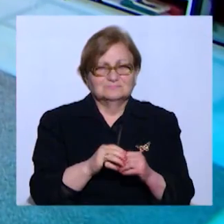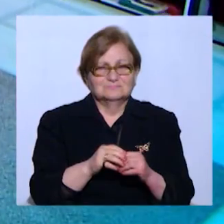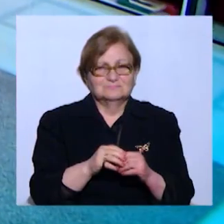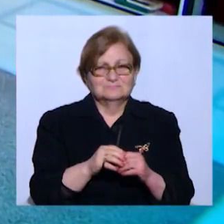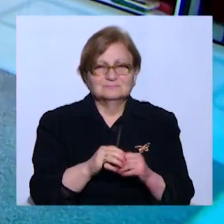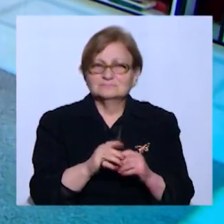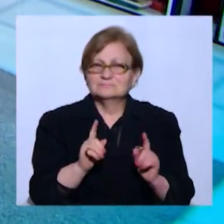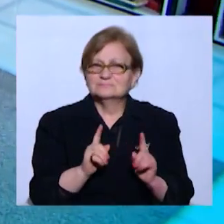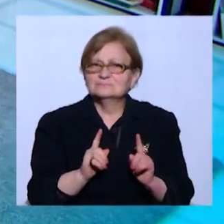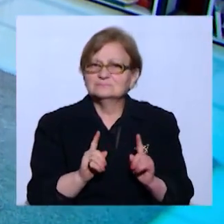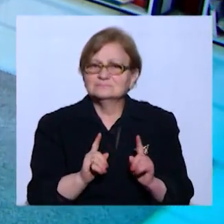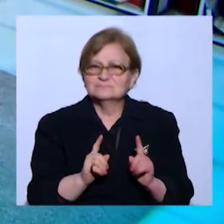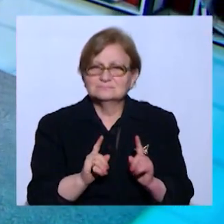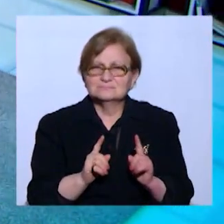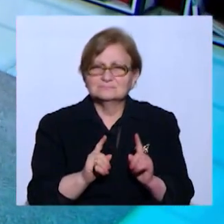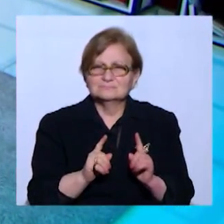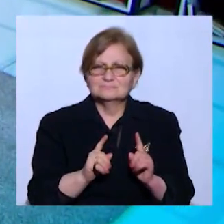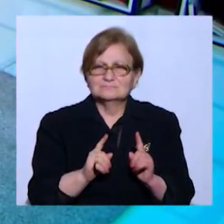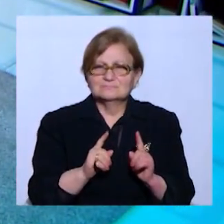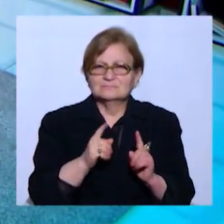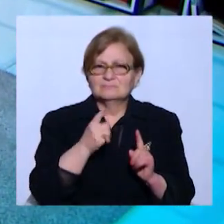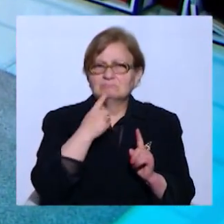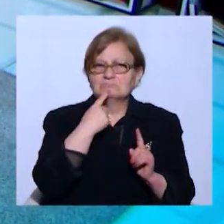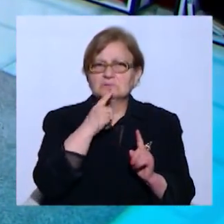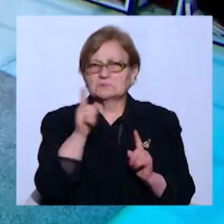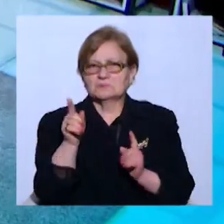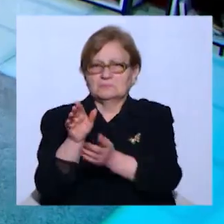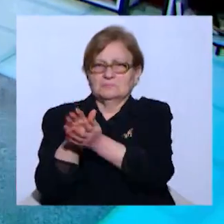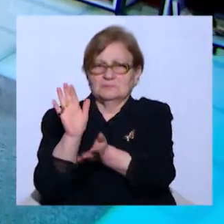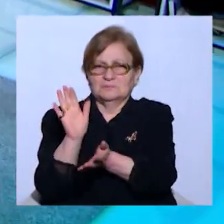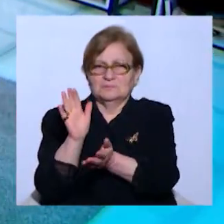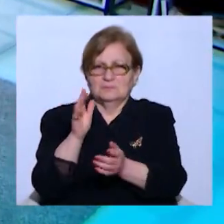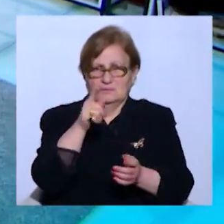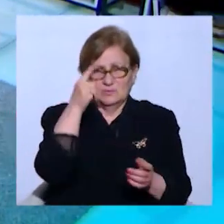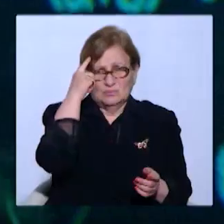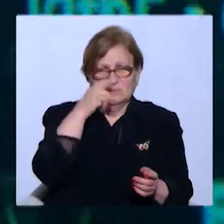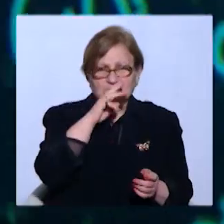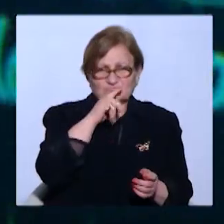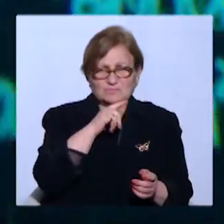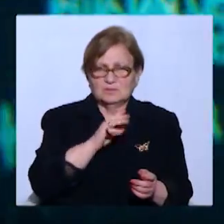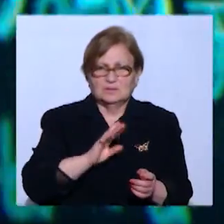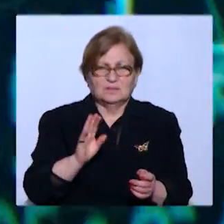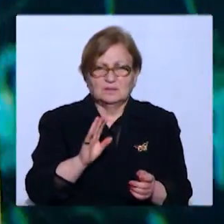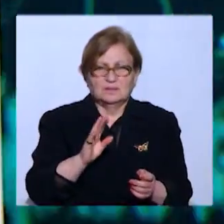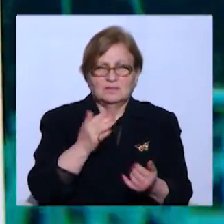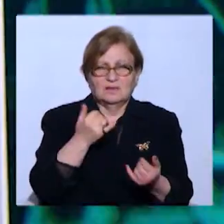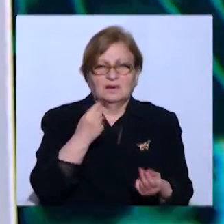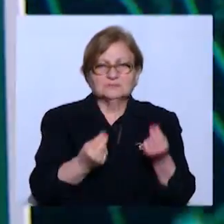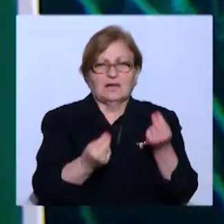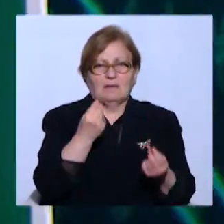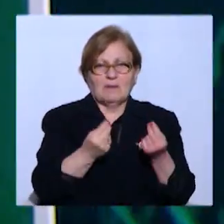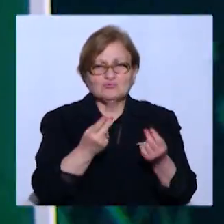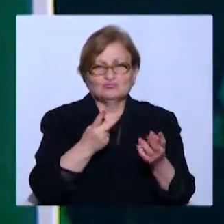ბატონო, ხო, პირი აქეთ გააღო რა, გეგონათ შემეშალა? არა, ეხა თამაშს ვიწყებთ.